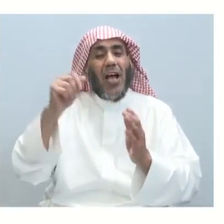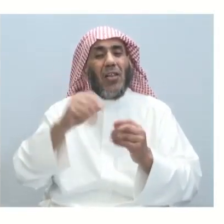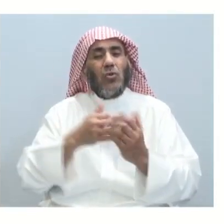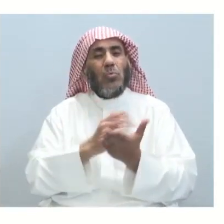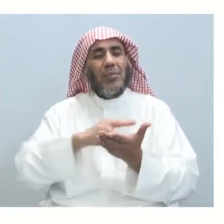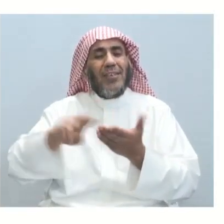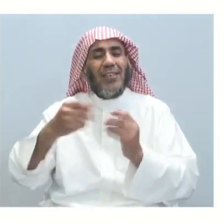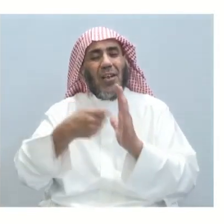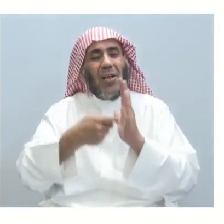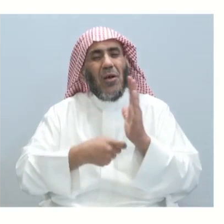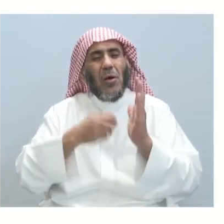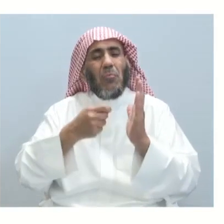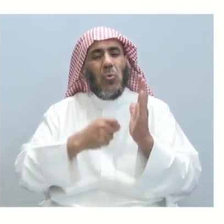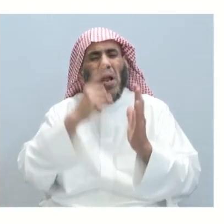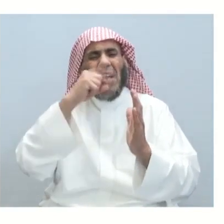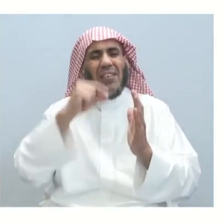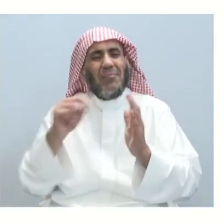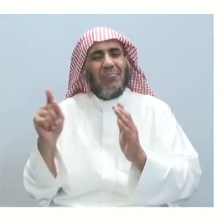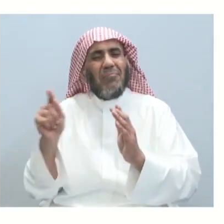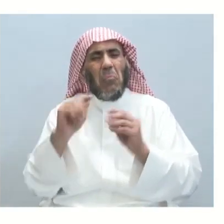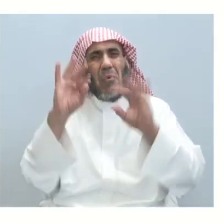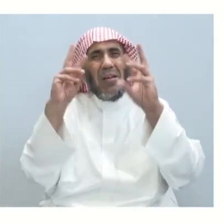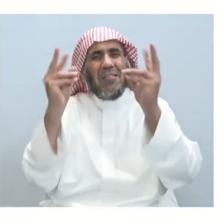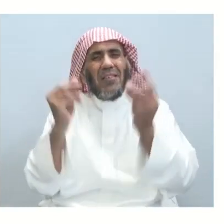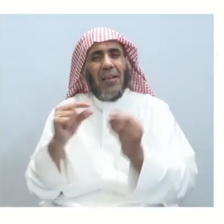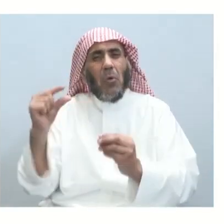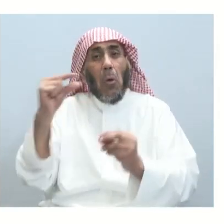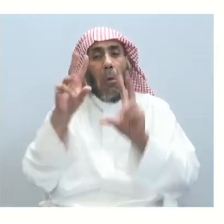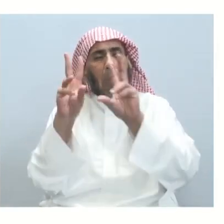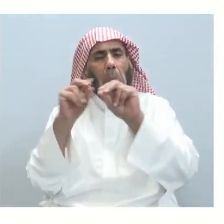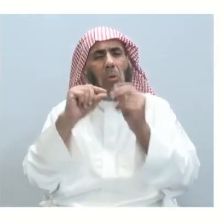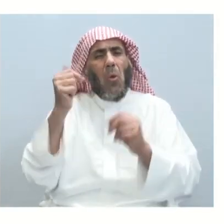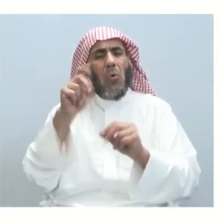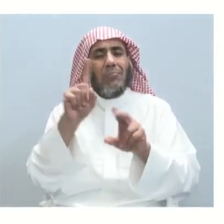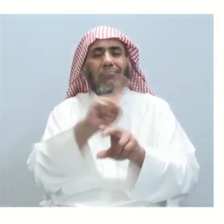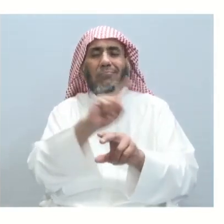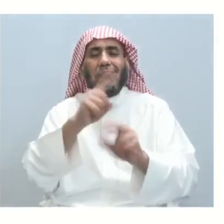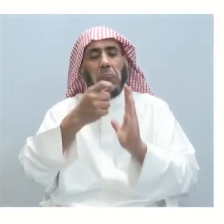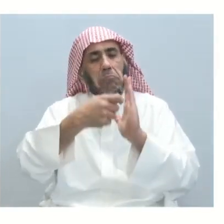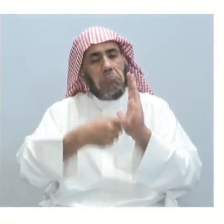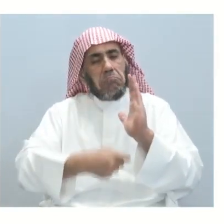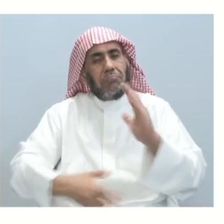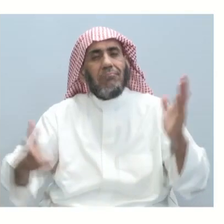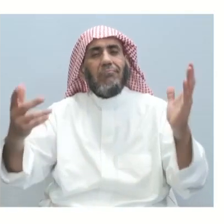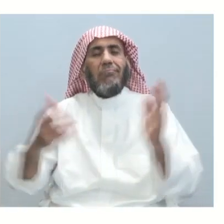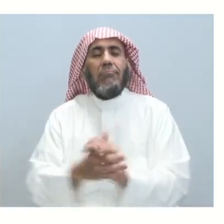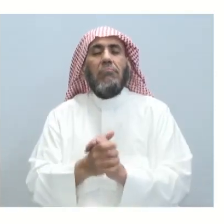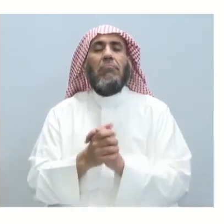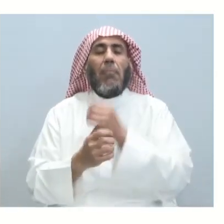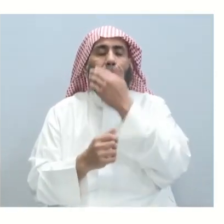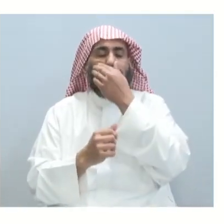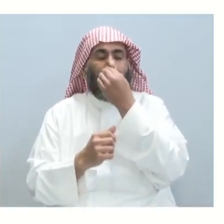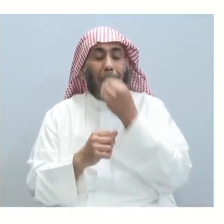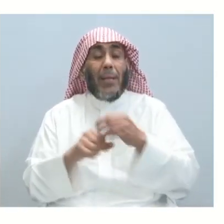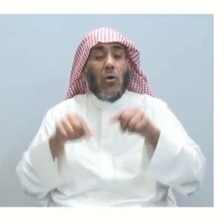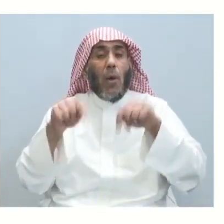الترسل ان يكتب بدون ان يلتزم بمحسنات او باسلوب سجع كما كان في الاسلوب الاول